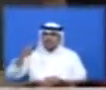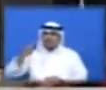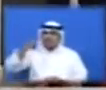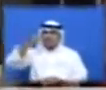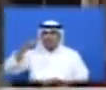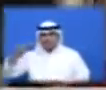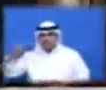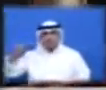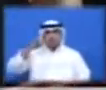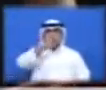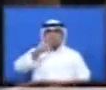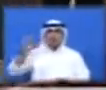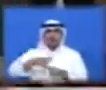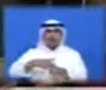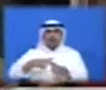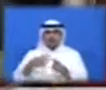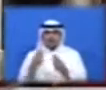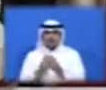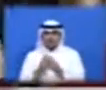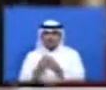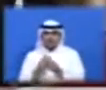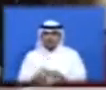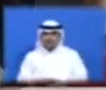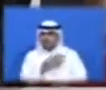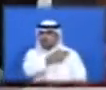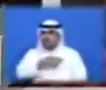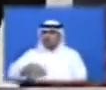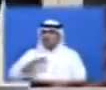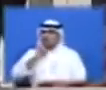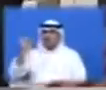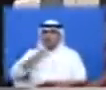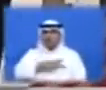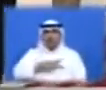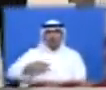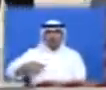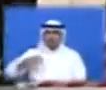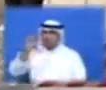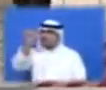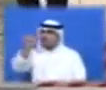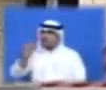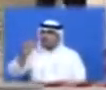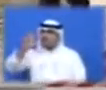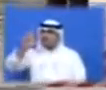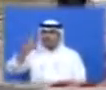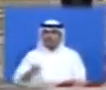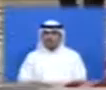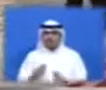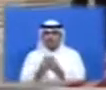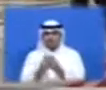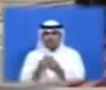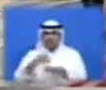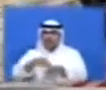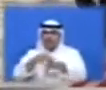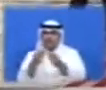الدولي معالي رئيس بعثة الشرف المرافق المستشار بديوان سمو رئيس مجلس الوزراء فيصل محمد الحجي وعدد